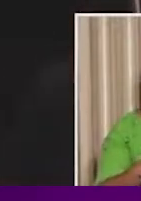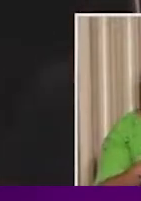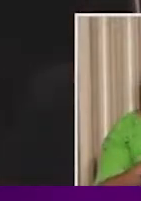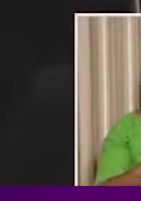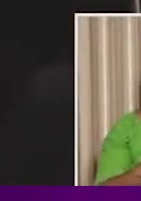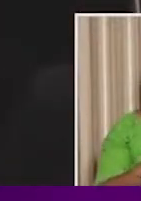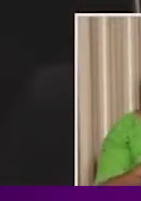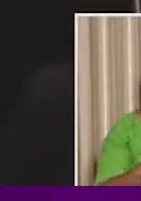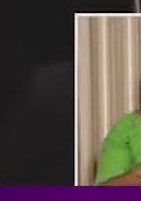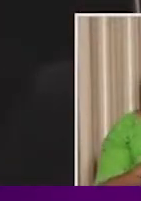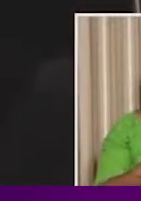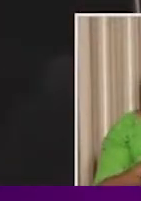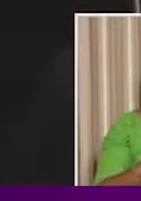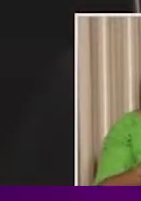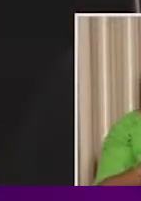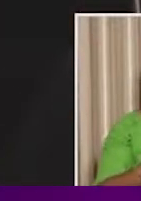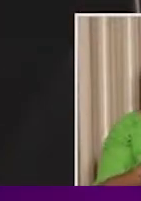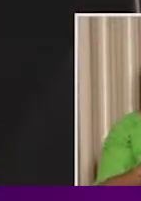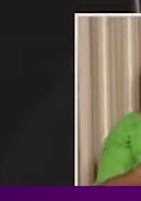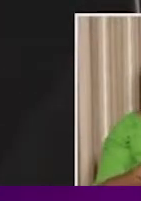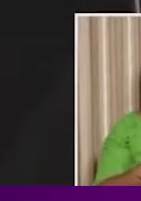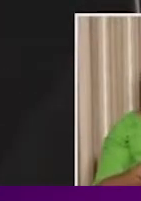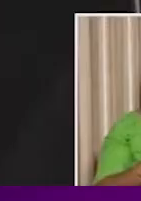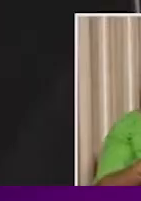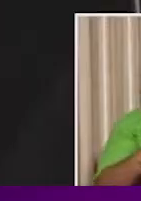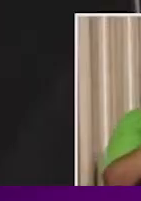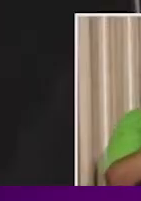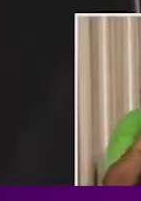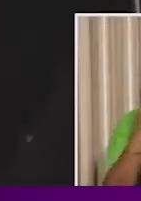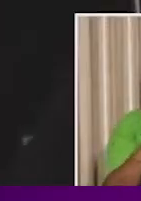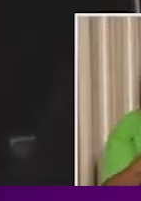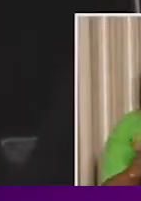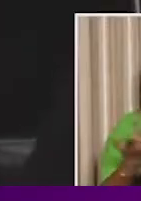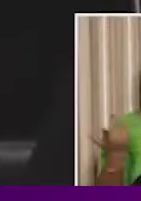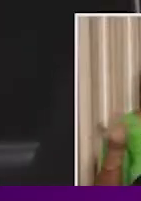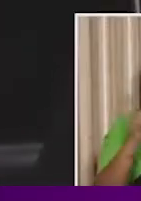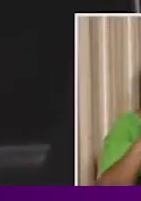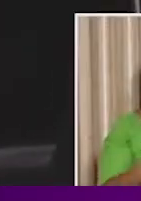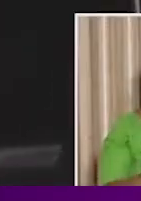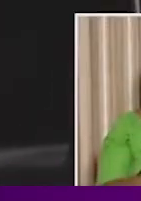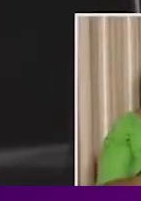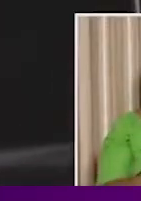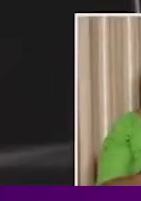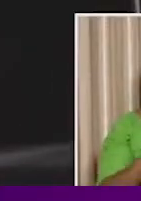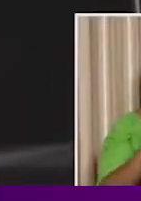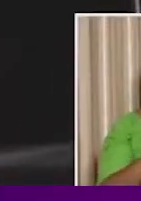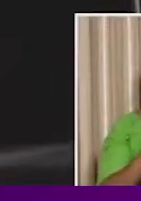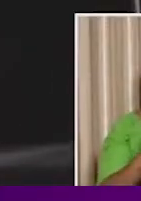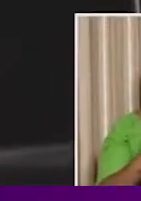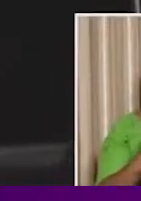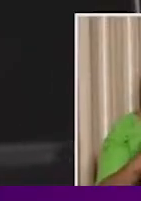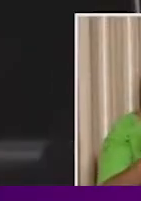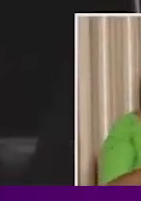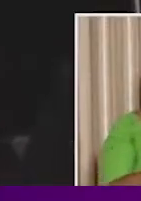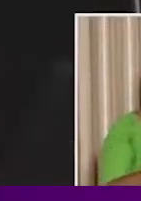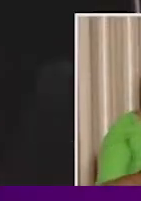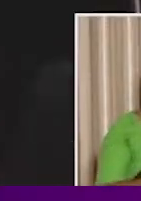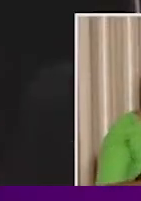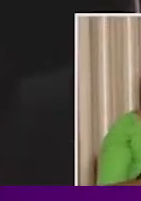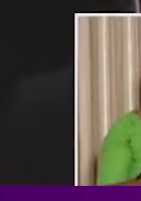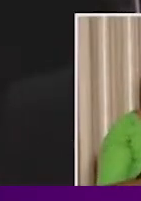செயற்படாமல் இஸ்ரேலுக்கு எதிரான நிலைப்பாட்டை அறிவிக்க அரசாங்கம் முன்வர வேண்டும். இஸ்ரேலை அச்சுறுத்தி காசா மீதான